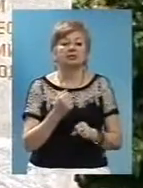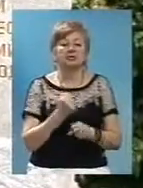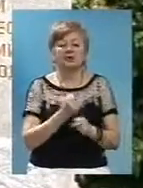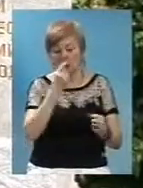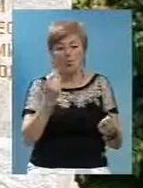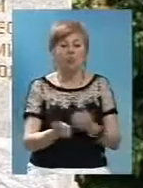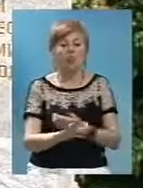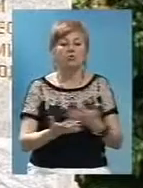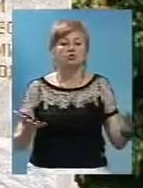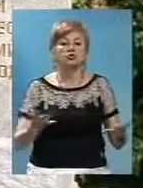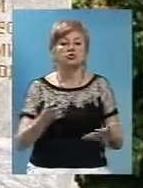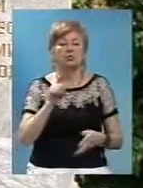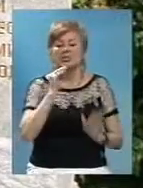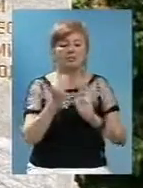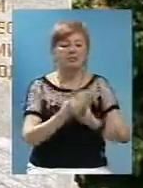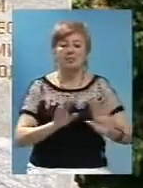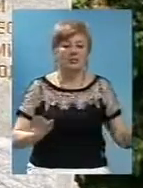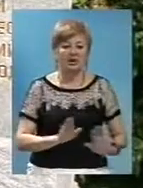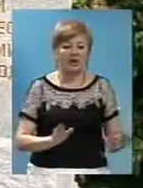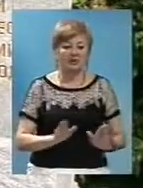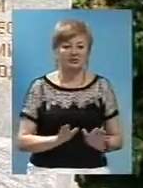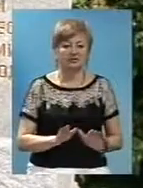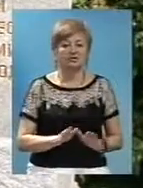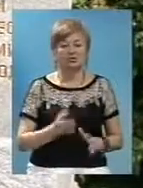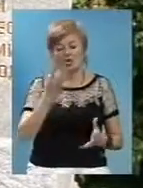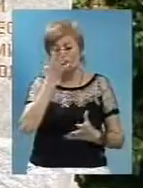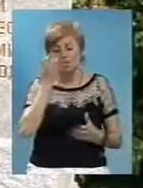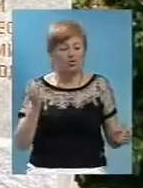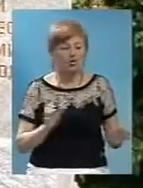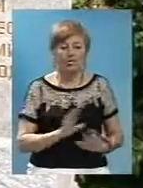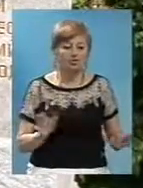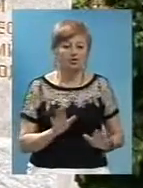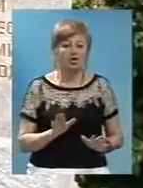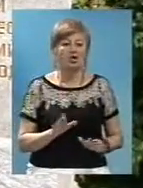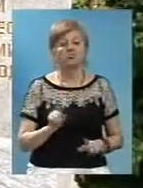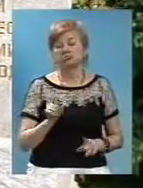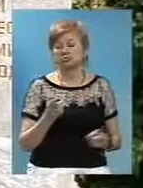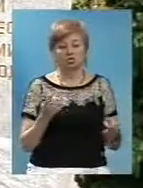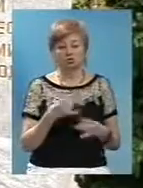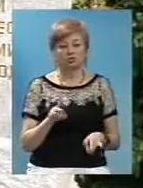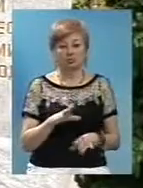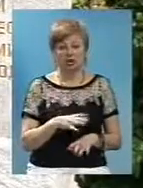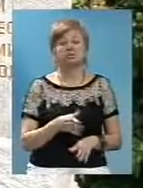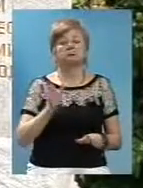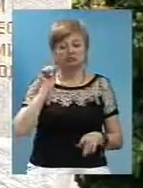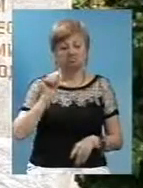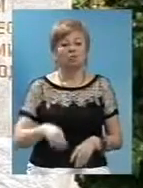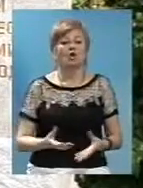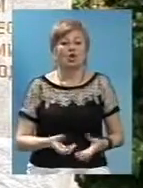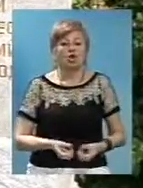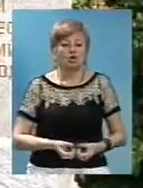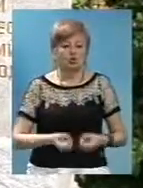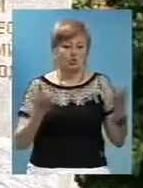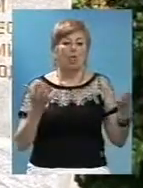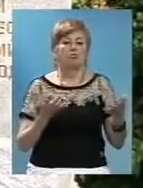публічно. Вони ще не ховалися по ночам, вони не мали потреби такої. Вони за великим рахунком маркували